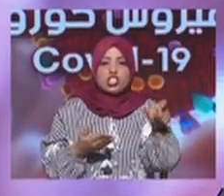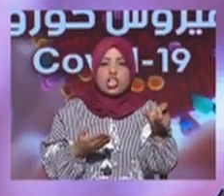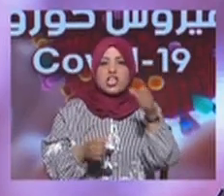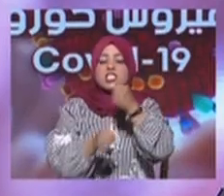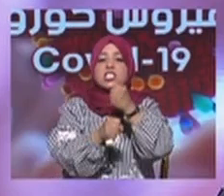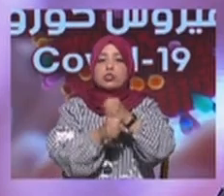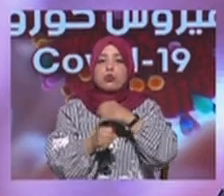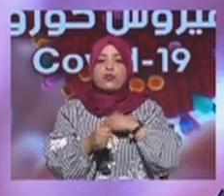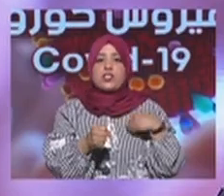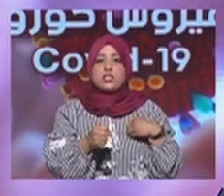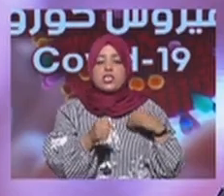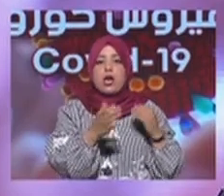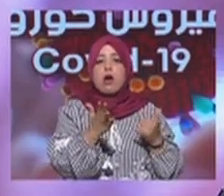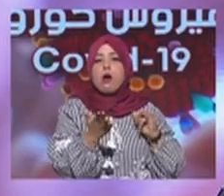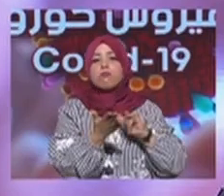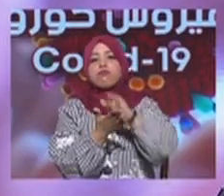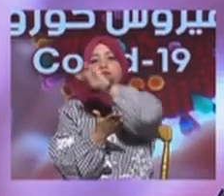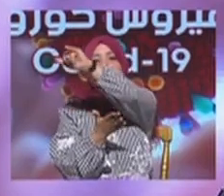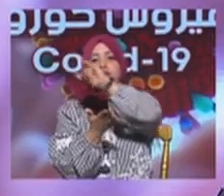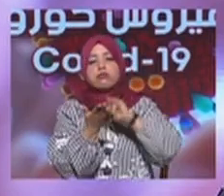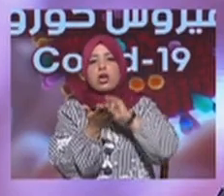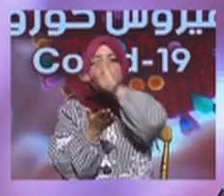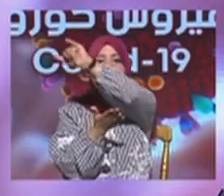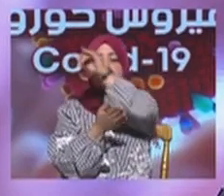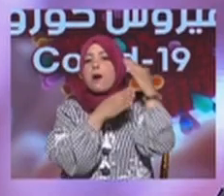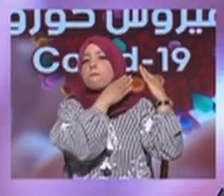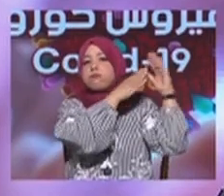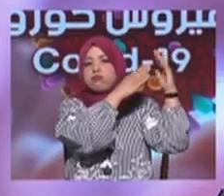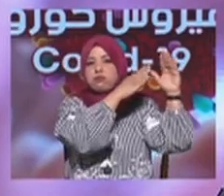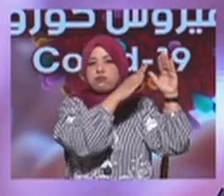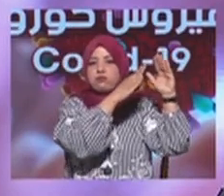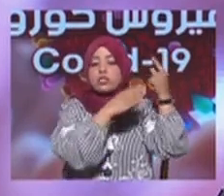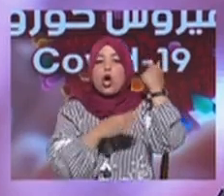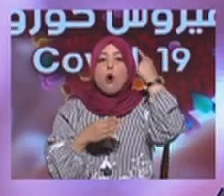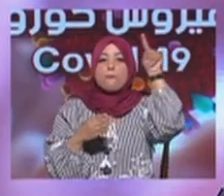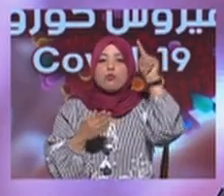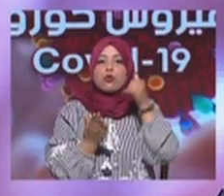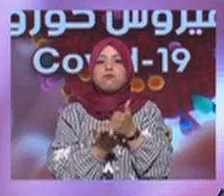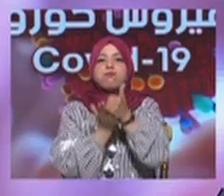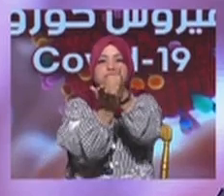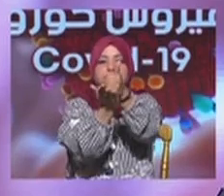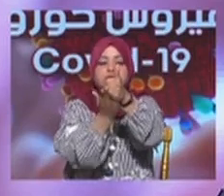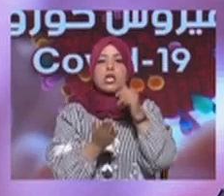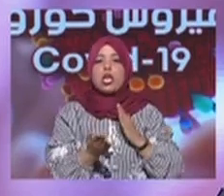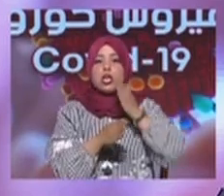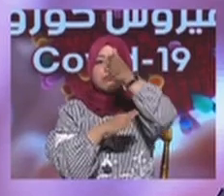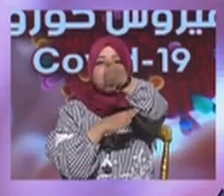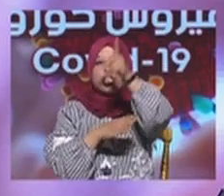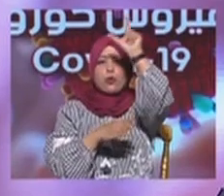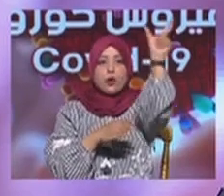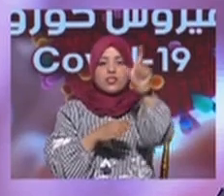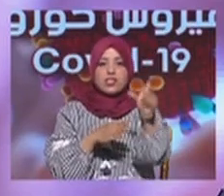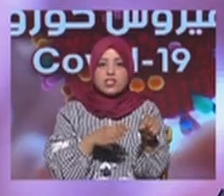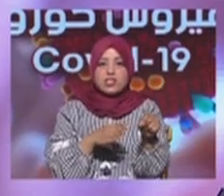وهذه باراده وبمبادره من رئيس الجمهوريه انهم تنقلوا إلى إيطاليا هذا اليوم ثلة من